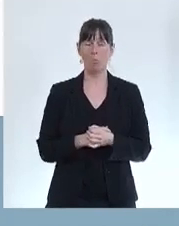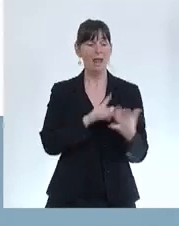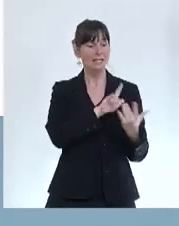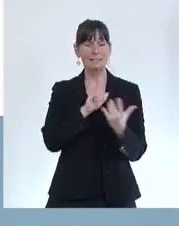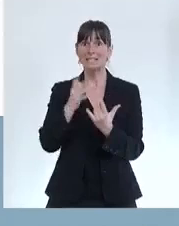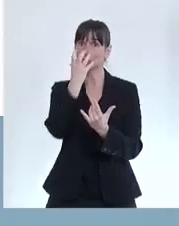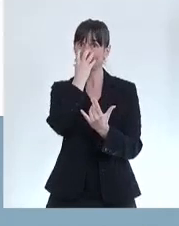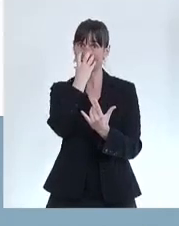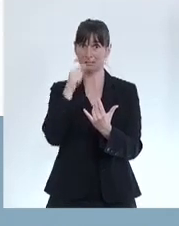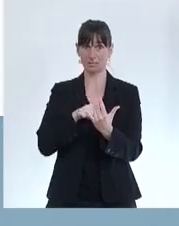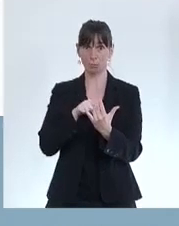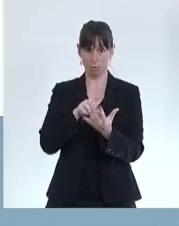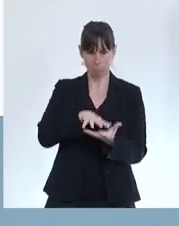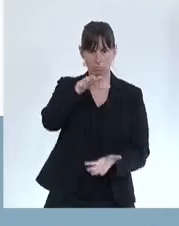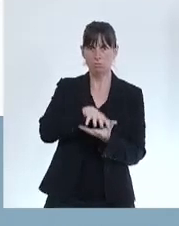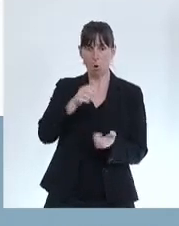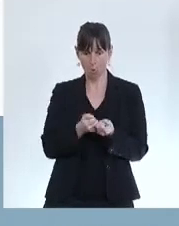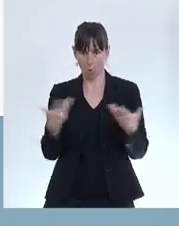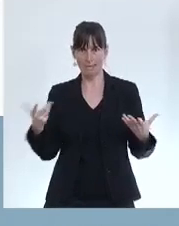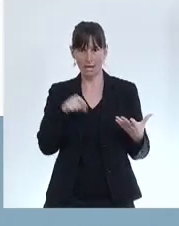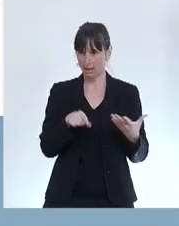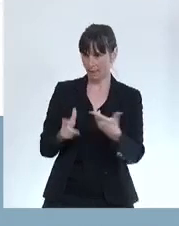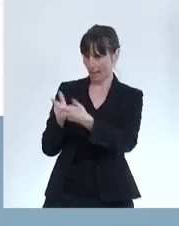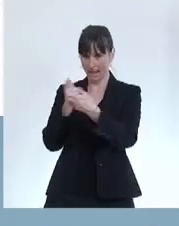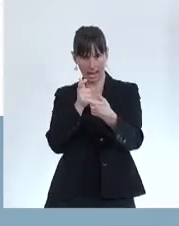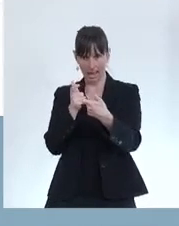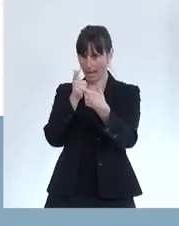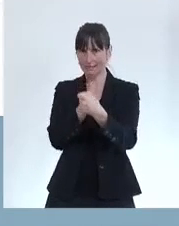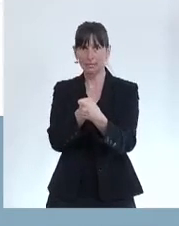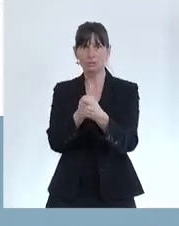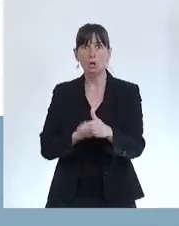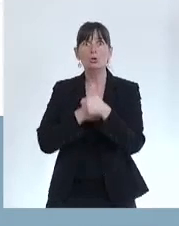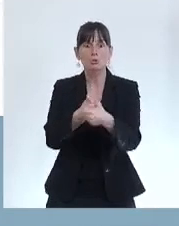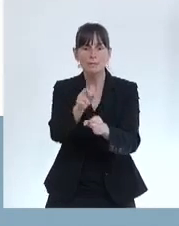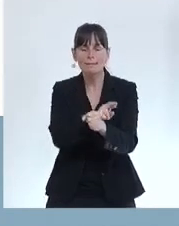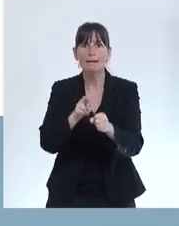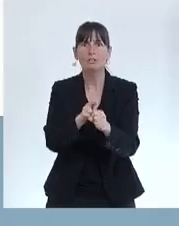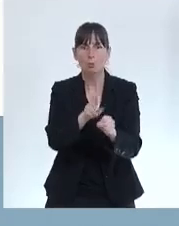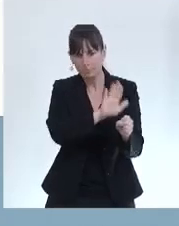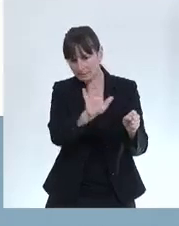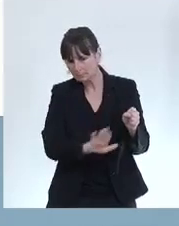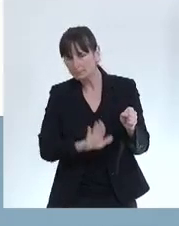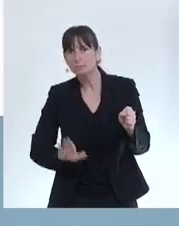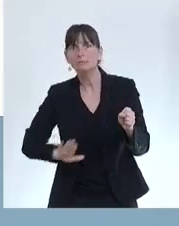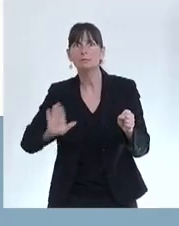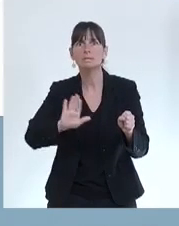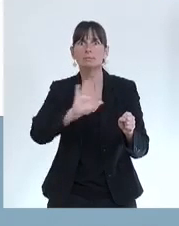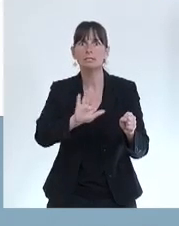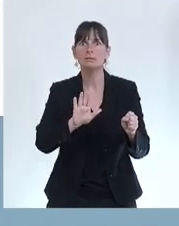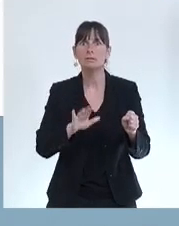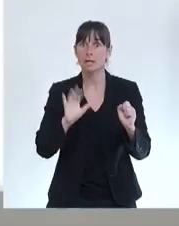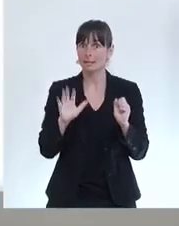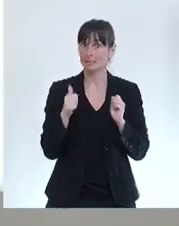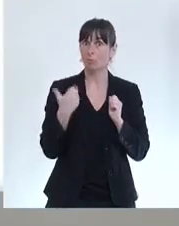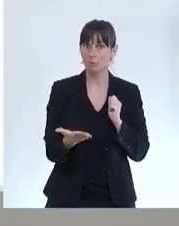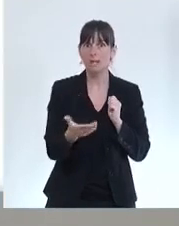de réanimation et le confinement à la réalité régionale. C'est aussi la raison pour laquelle vous avez